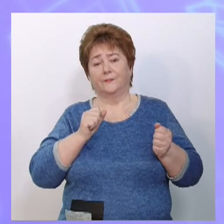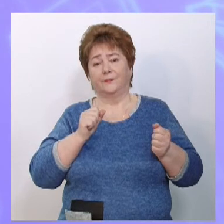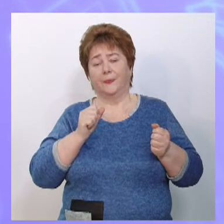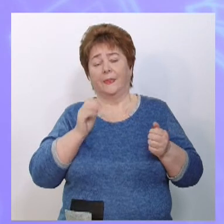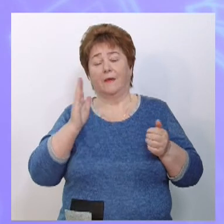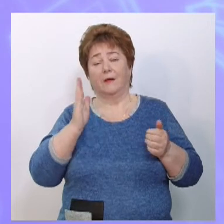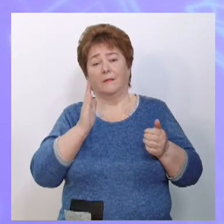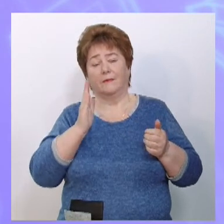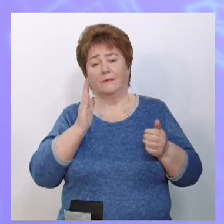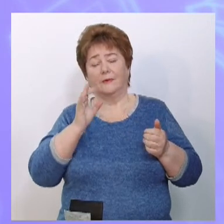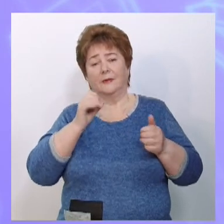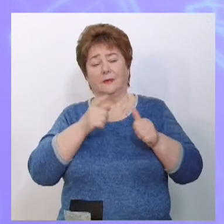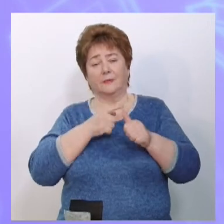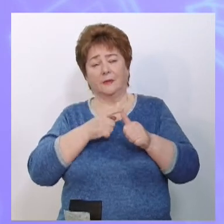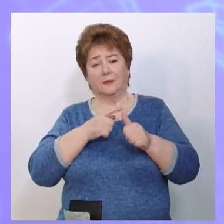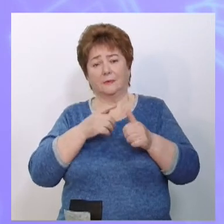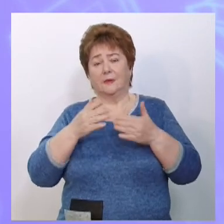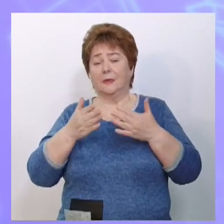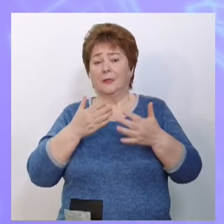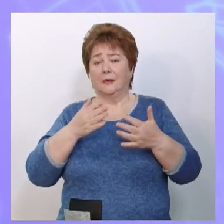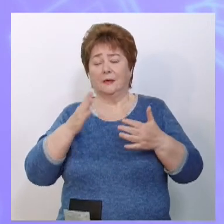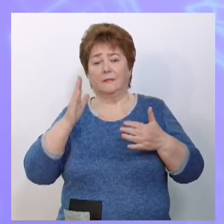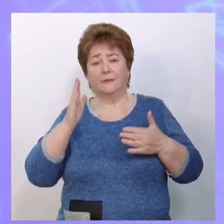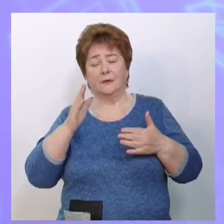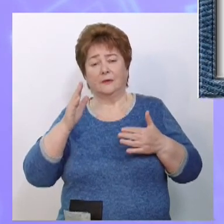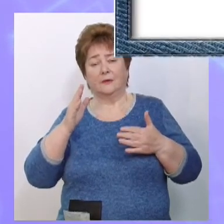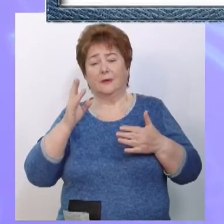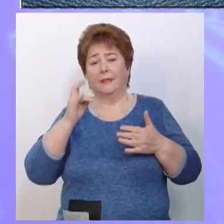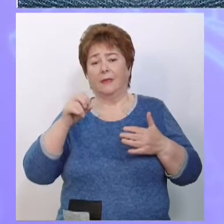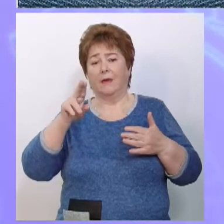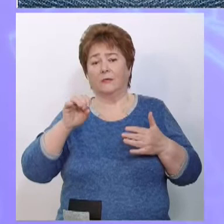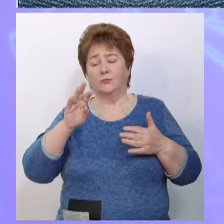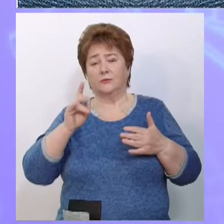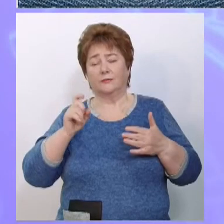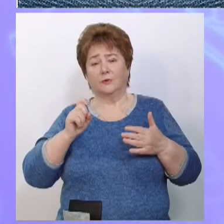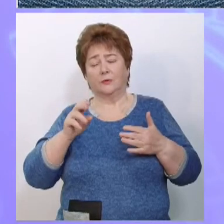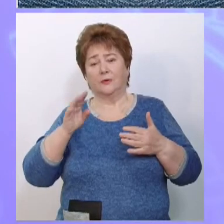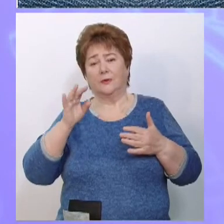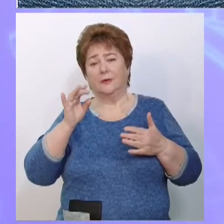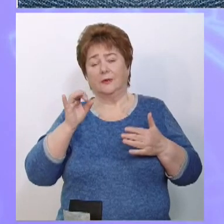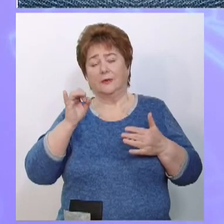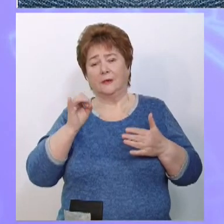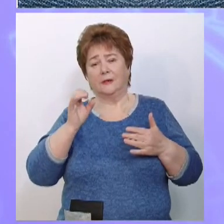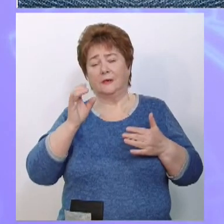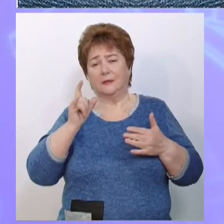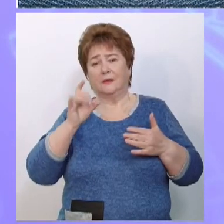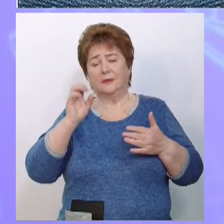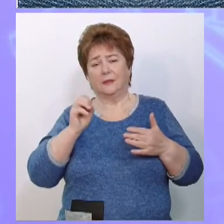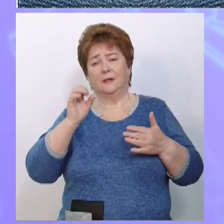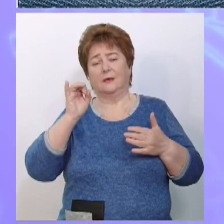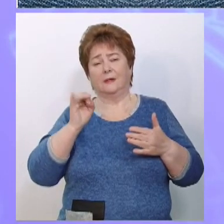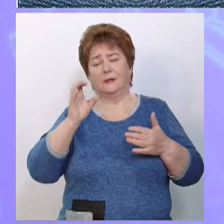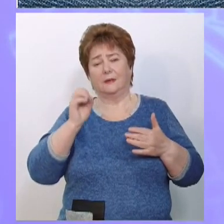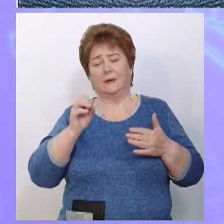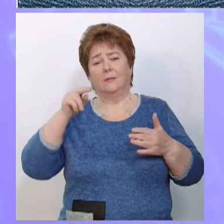В именительном или винительном неудушевленных «ие», «ые»,